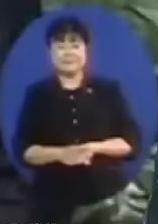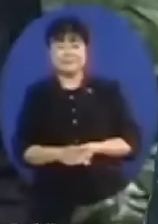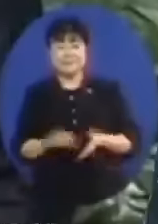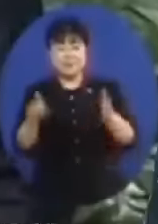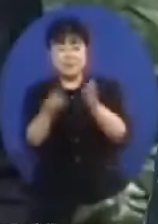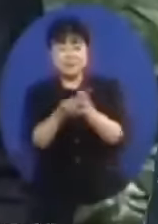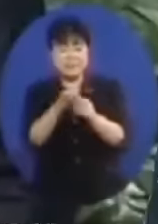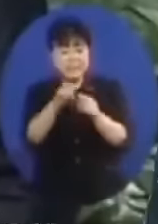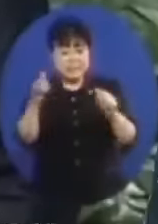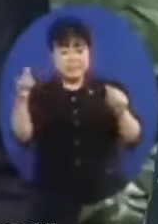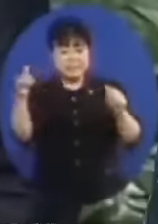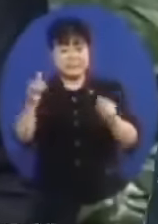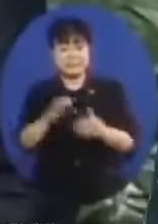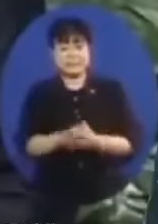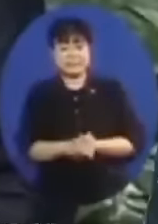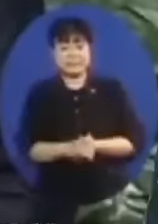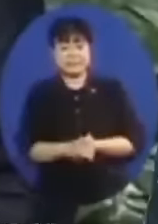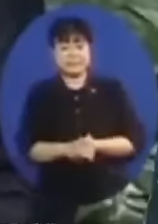믿는 자는